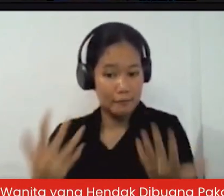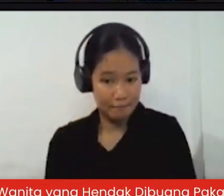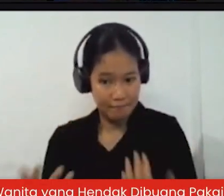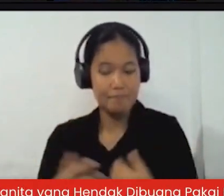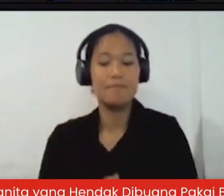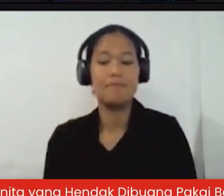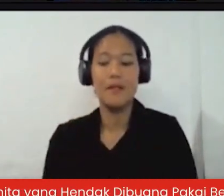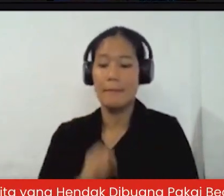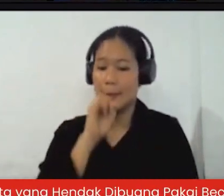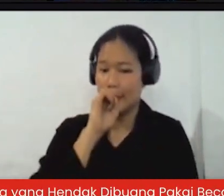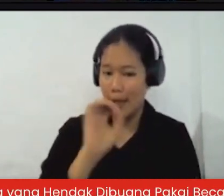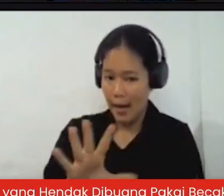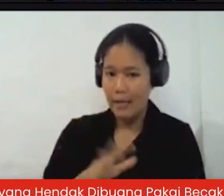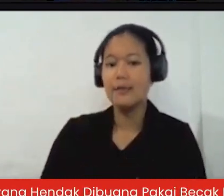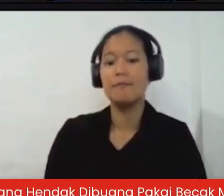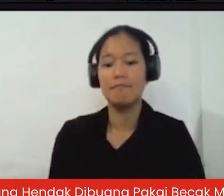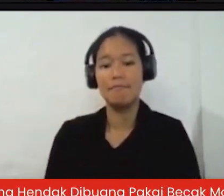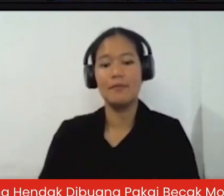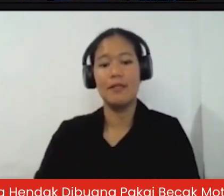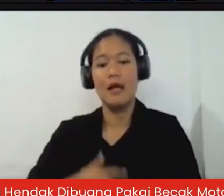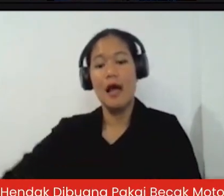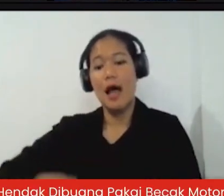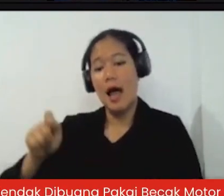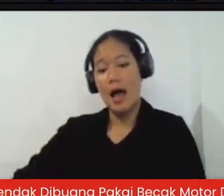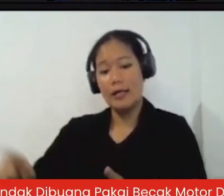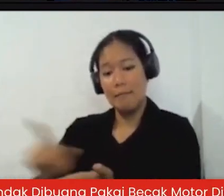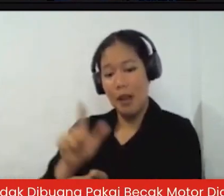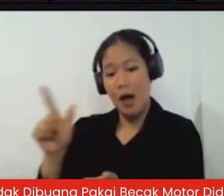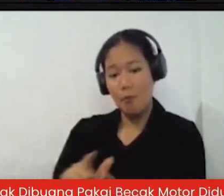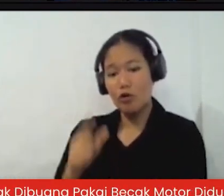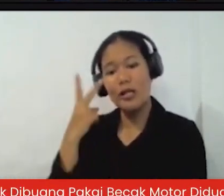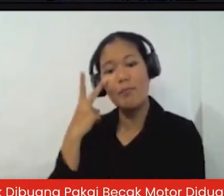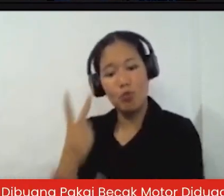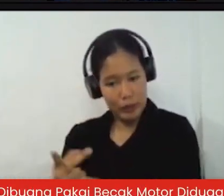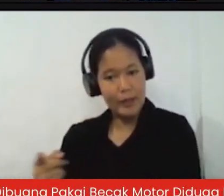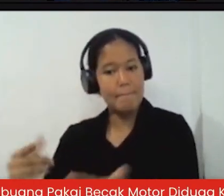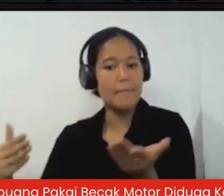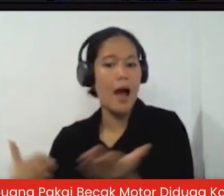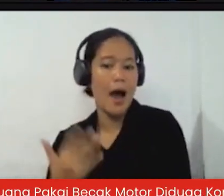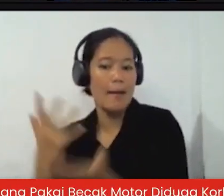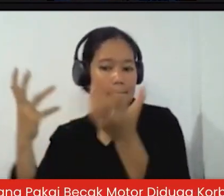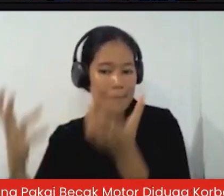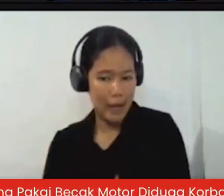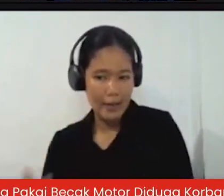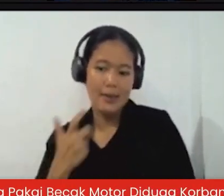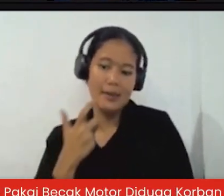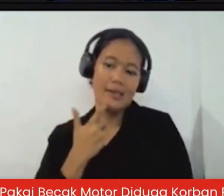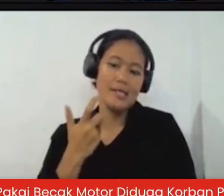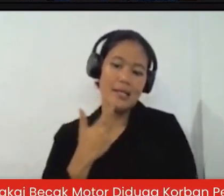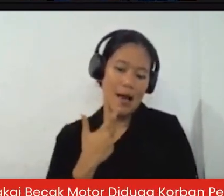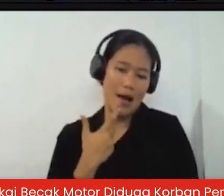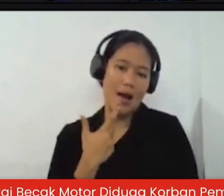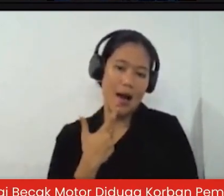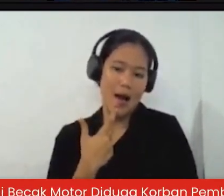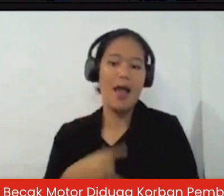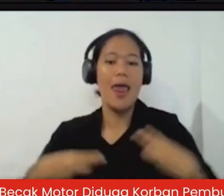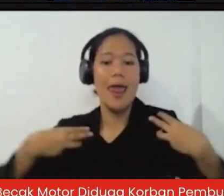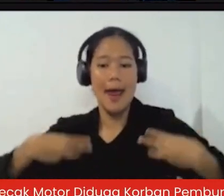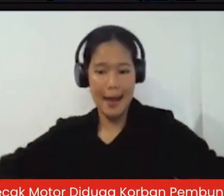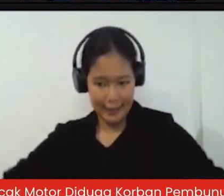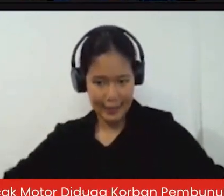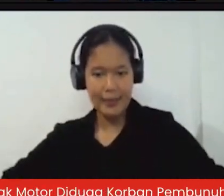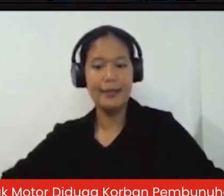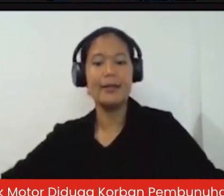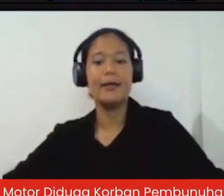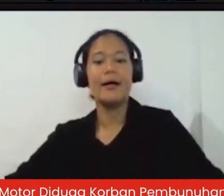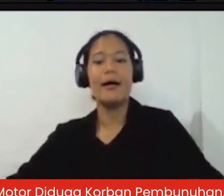menyatakan Hakim terlapor terbukti melakukan pelanggaran berat terhadap kode etik dan